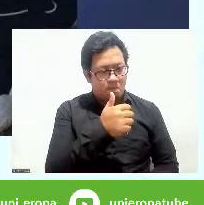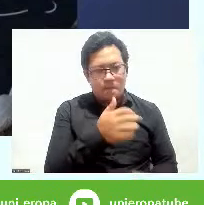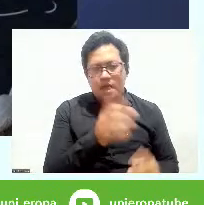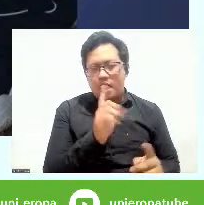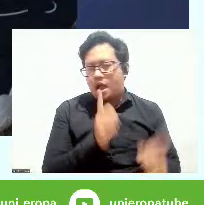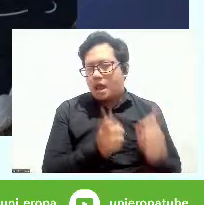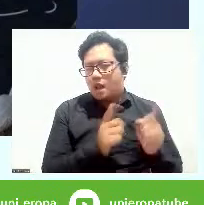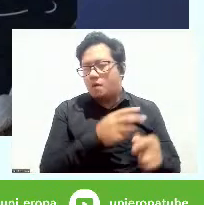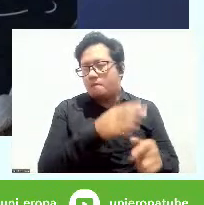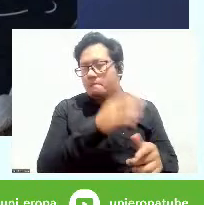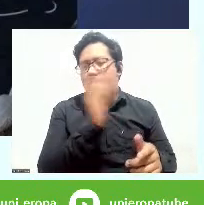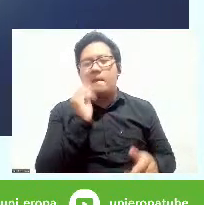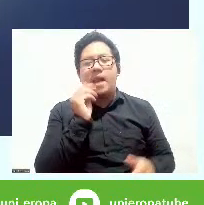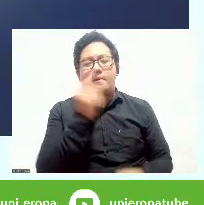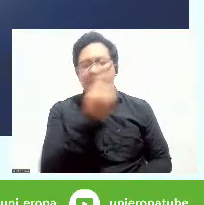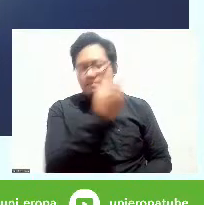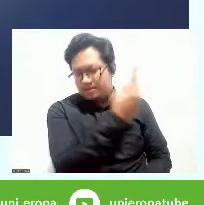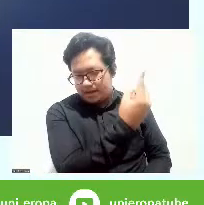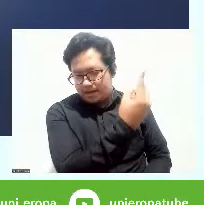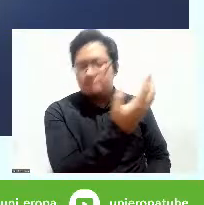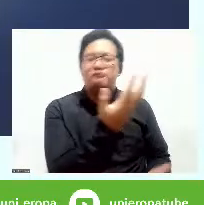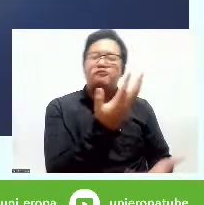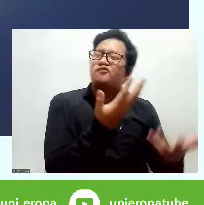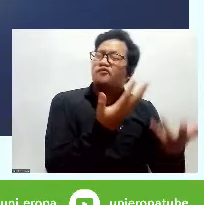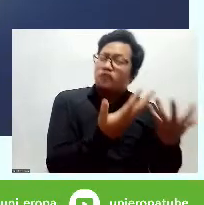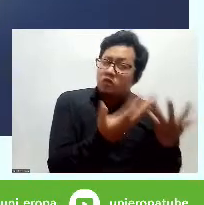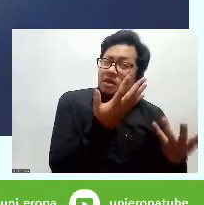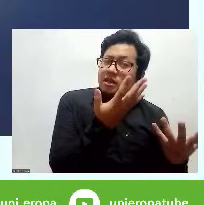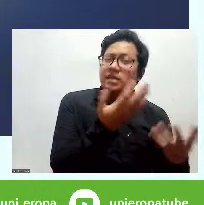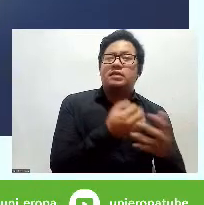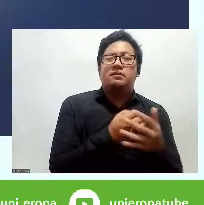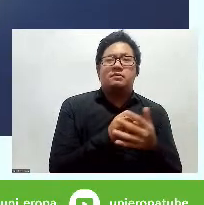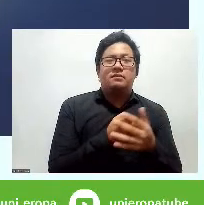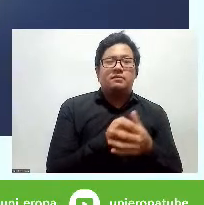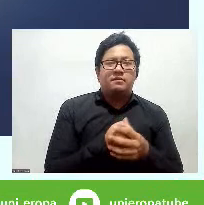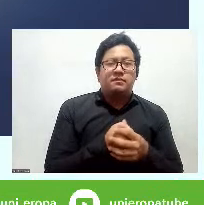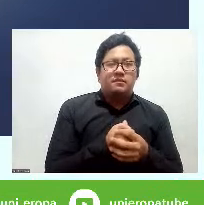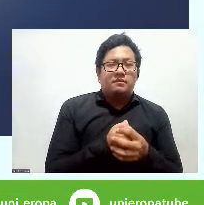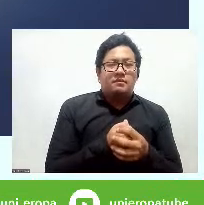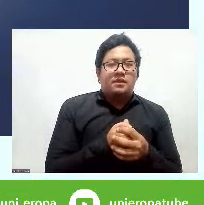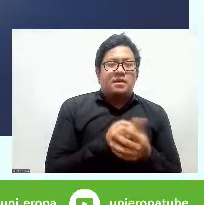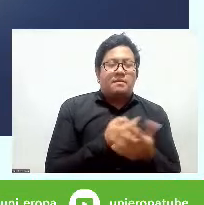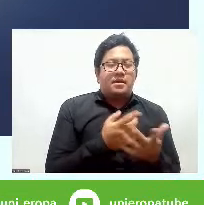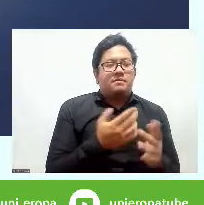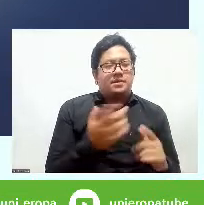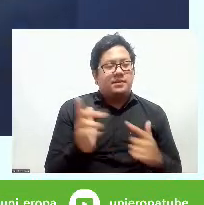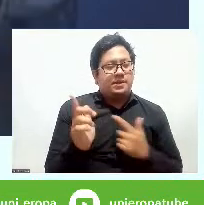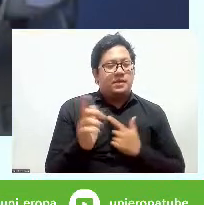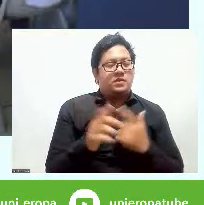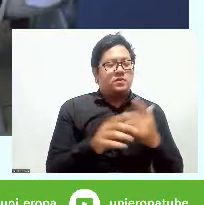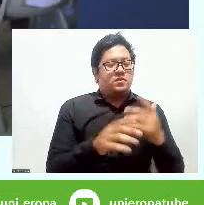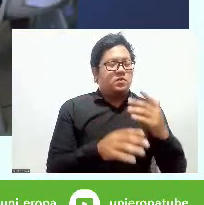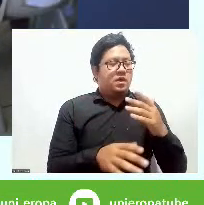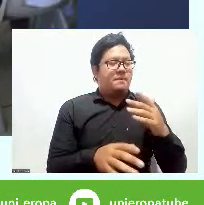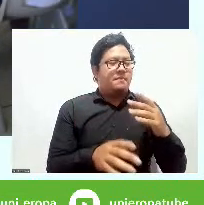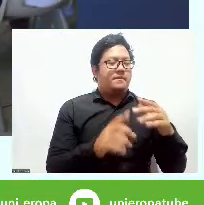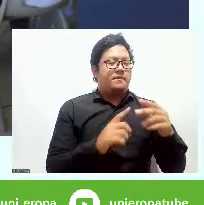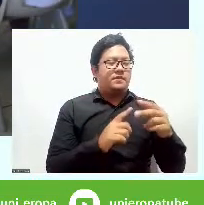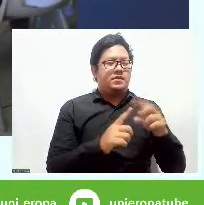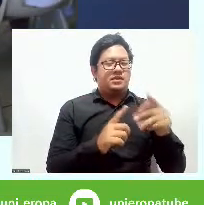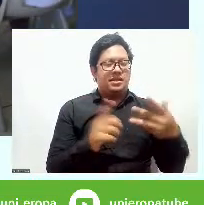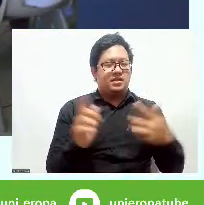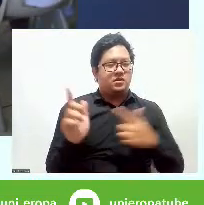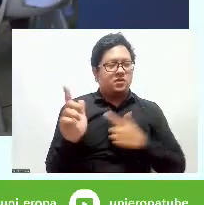selama mungkin eh kita jadi siswa ujar gitu ya sampah yang maling Gak nyangka banget